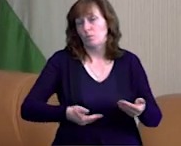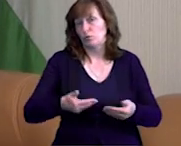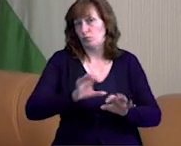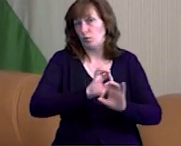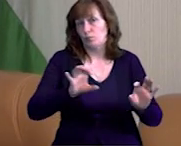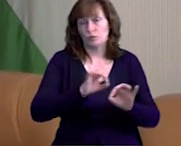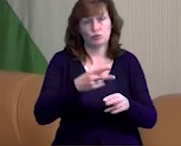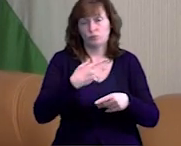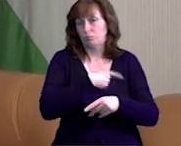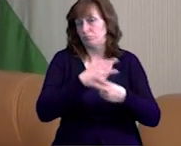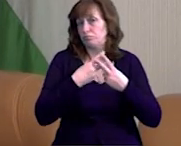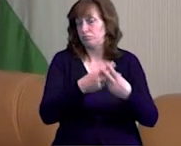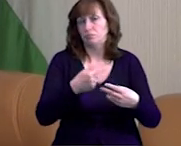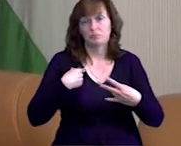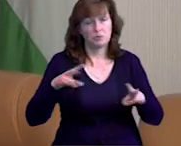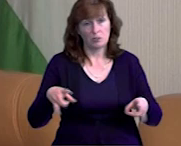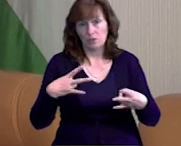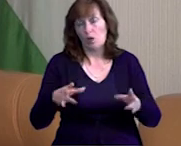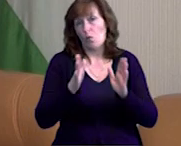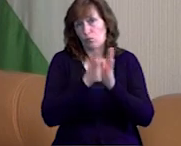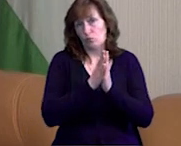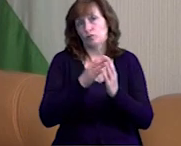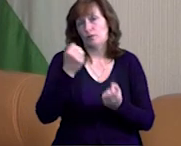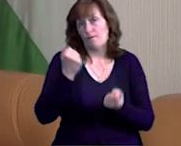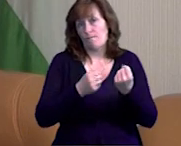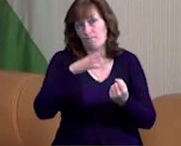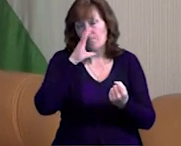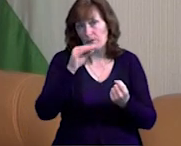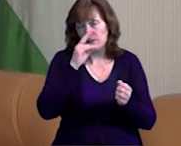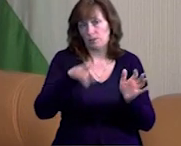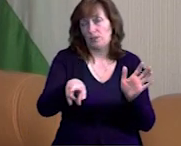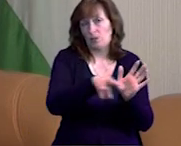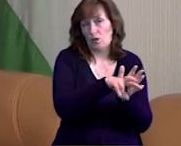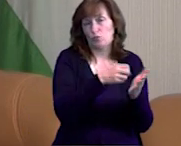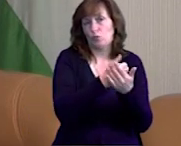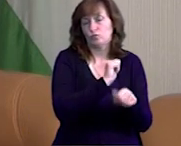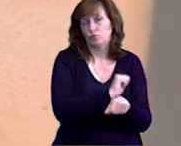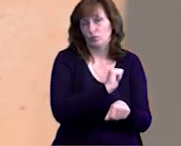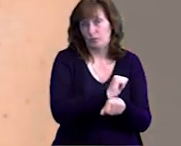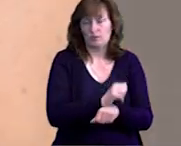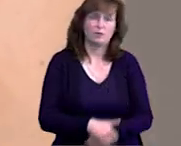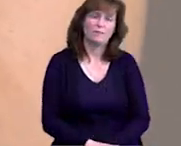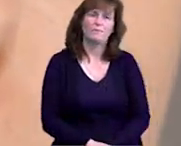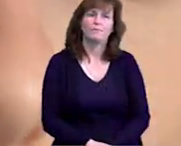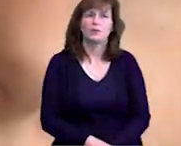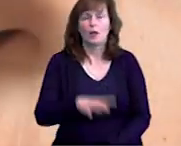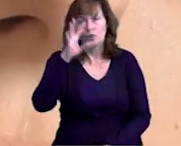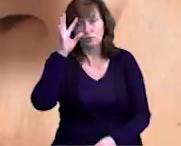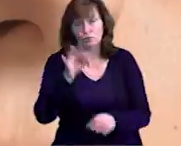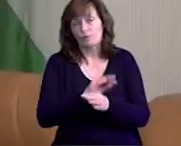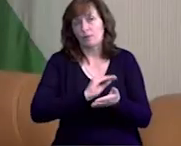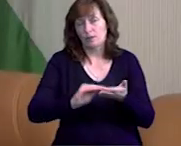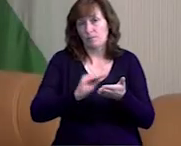не потребує медичної допомоги, тому попросив водія підвести його до потрібної зупинки по маршруту руху автобуса.